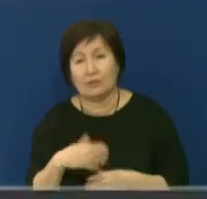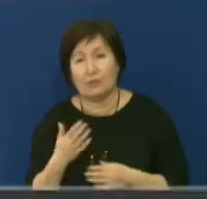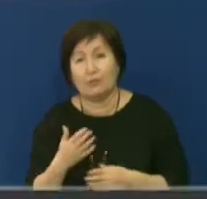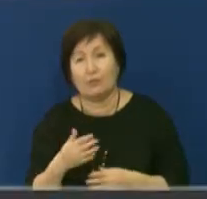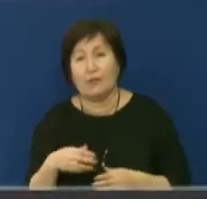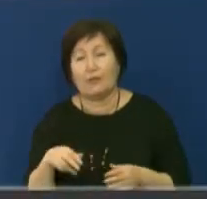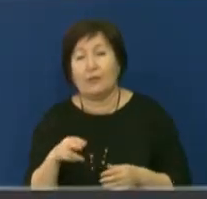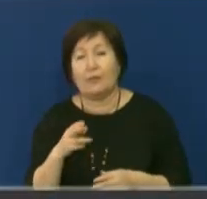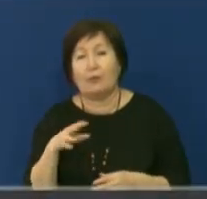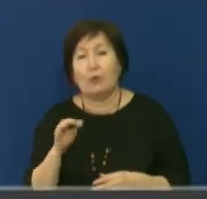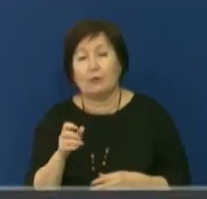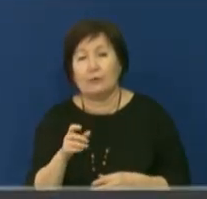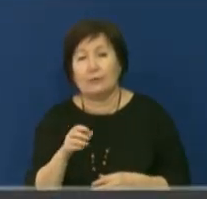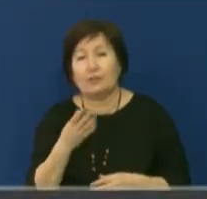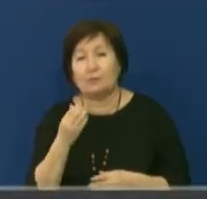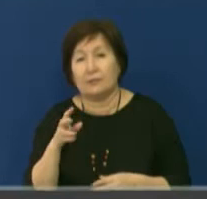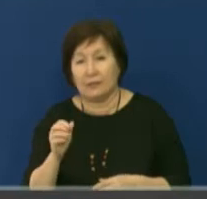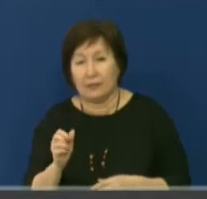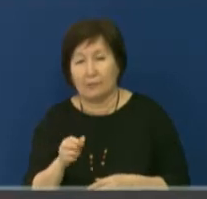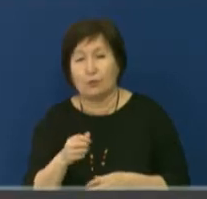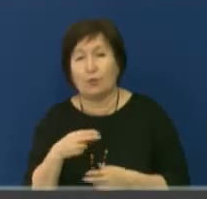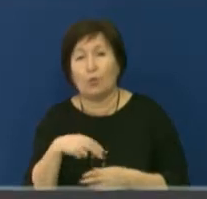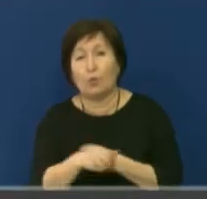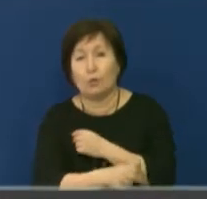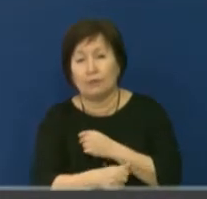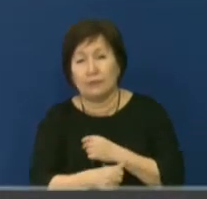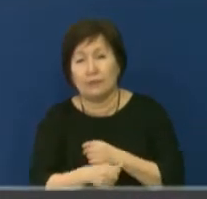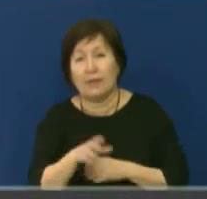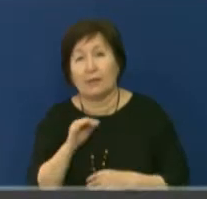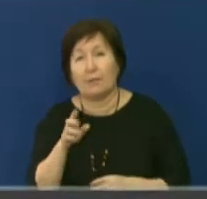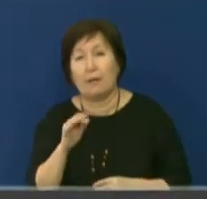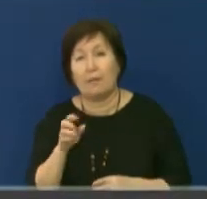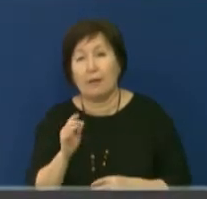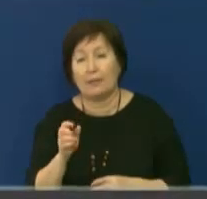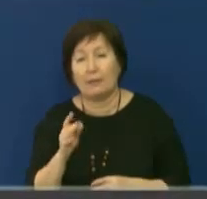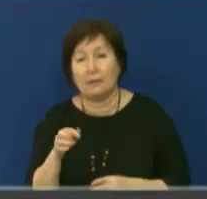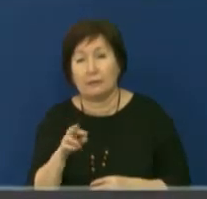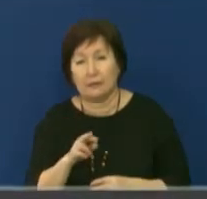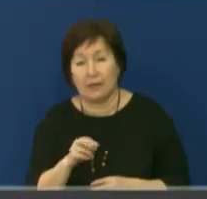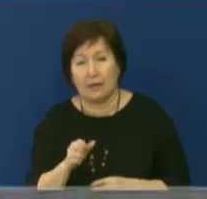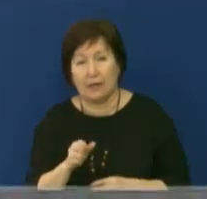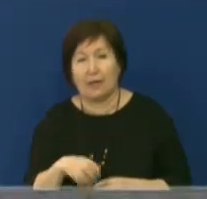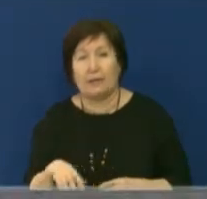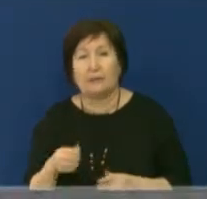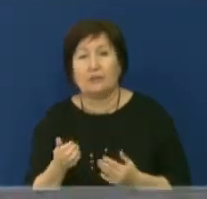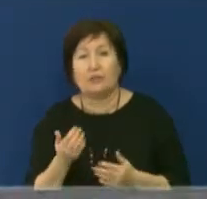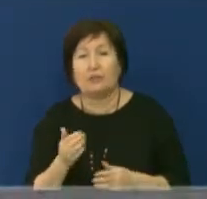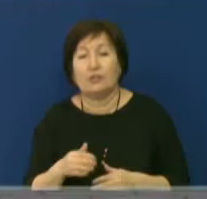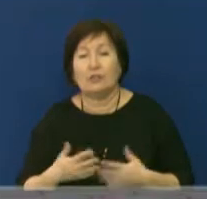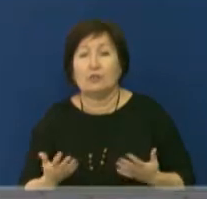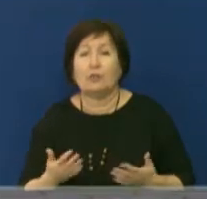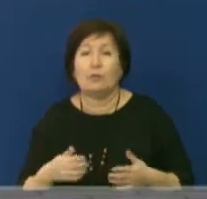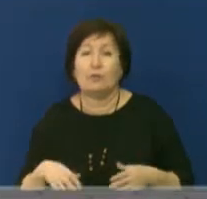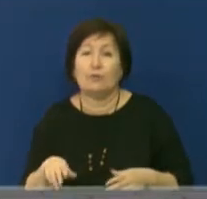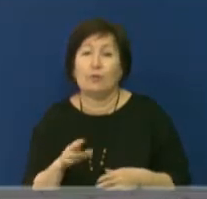до проспекта Кабанбай-Батыра. Дома на указанных улицах были выбраны не случайно. Жилой фонд в центре города должен раскрывать облик